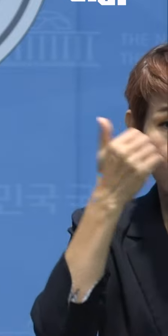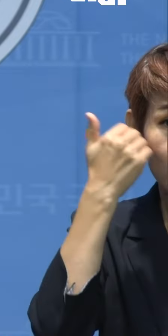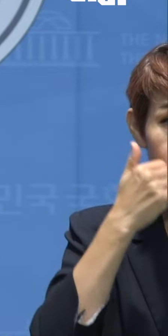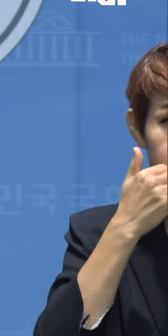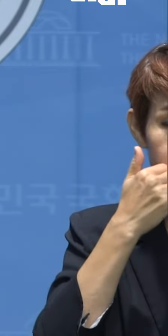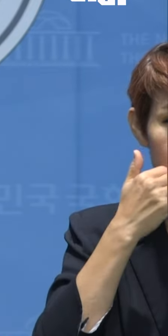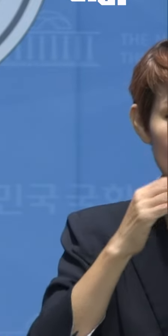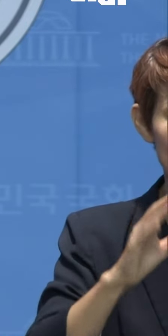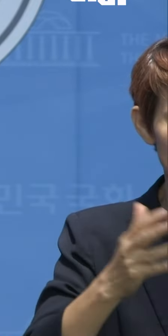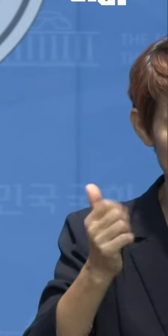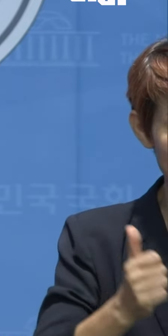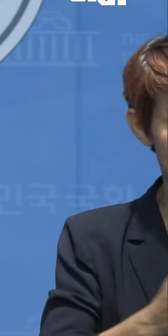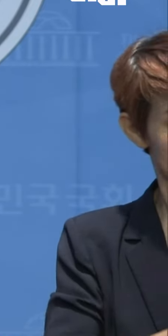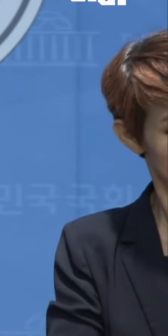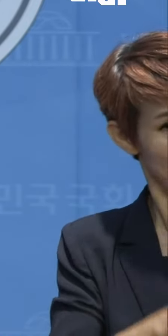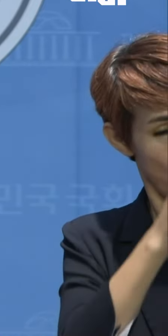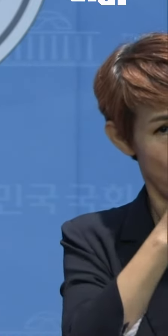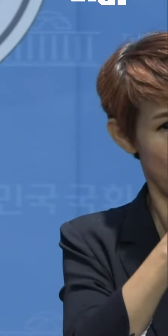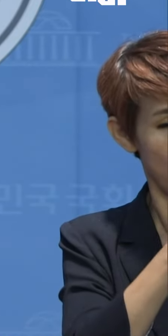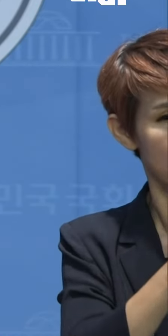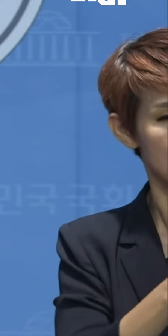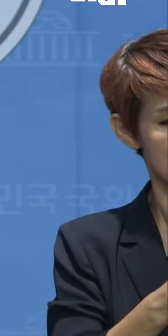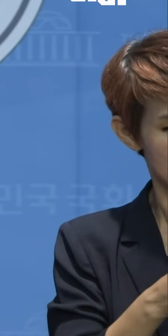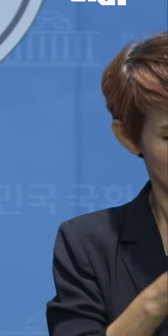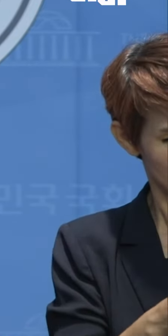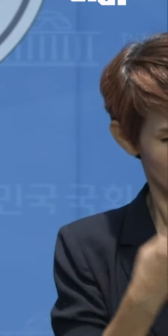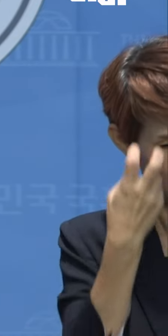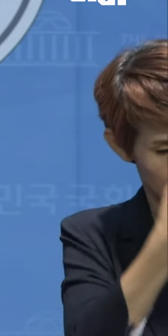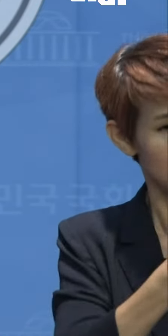민주당입당 힘으로 낱낱이